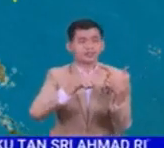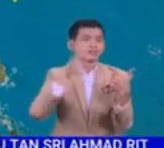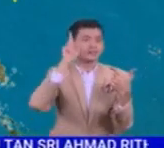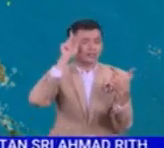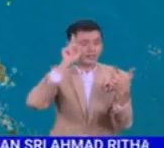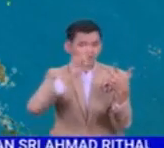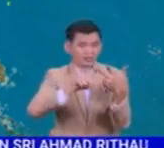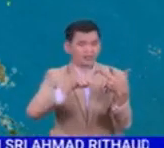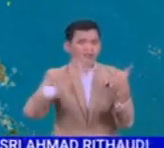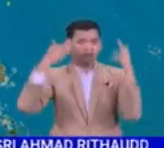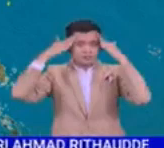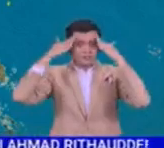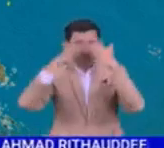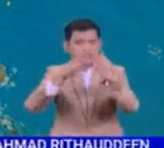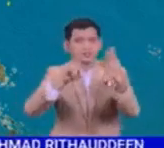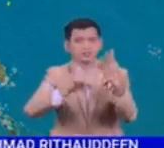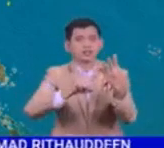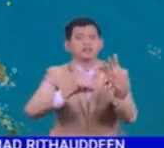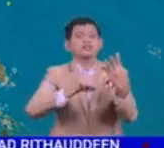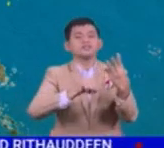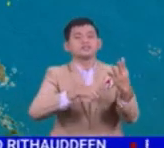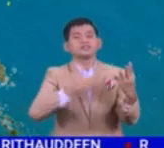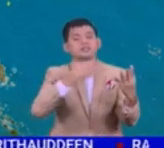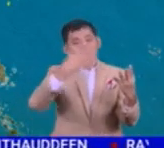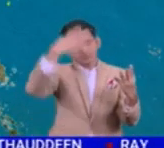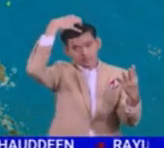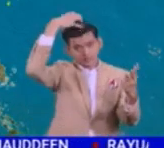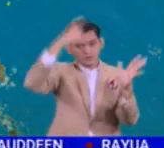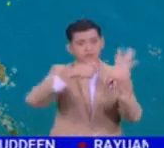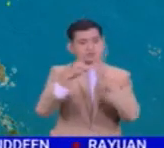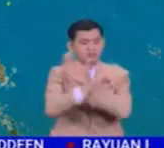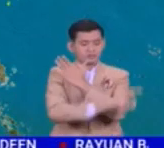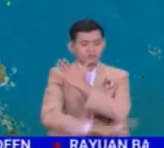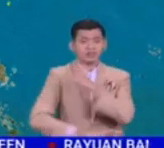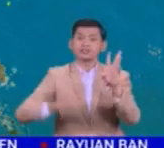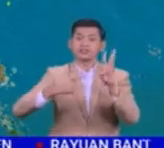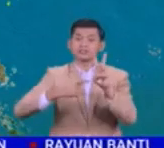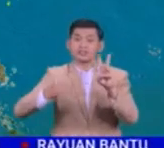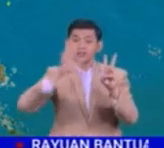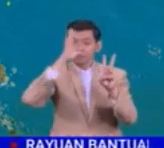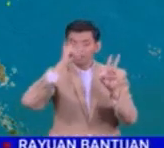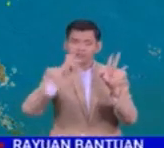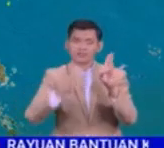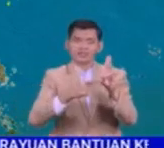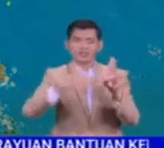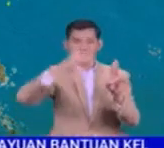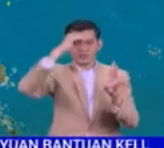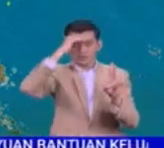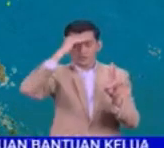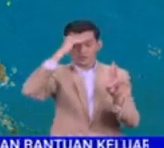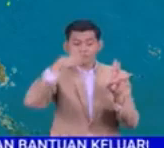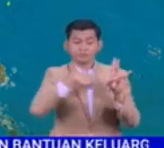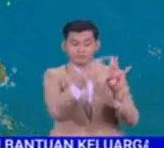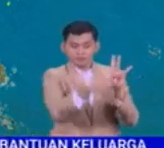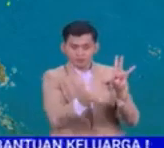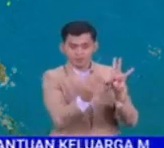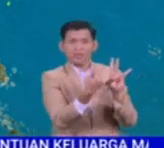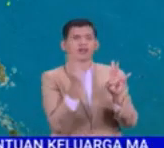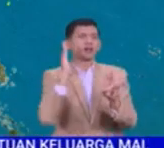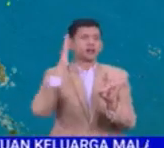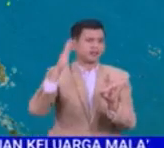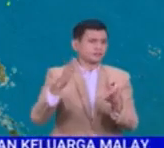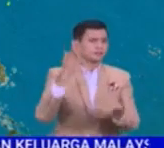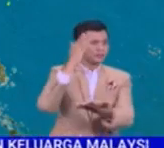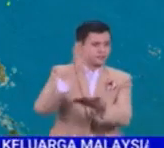Kelantan, Pahang, Selangor, Negeri Sembilan, Melaka dan juga Johor yang dijangka akan reda